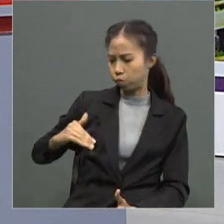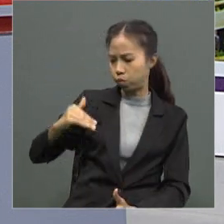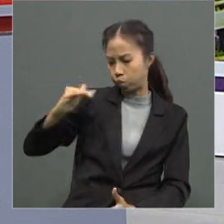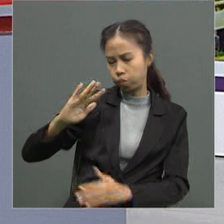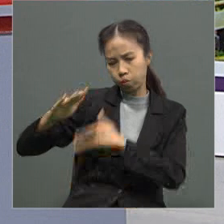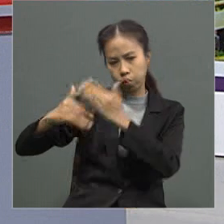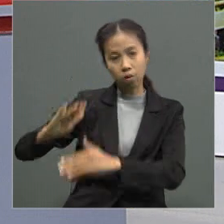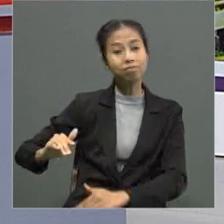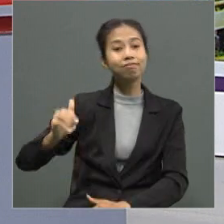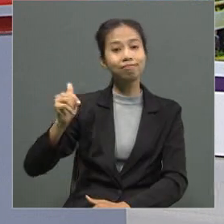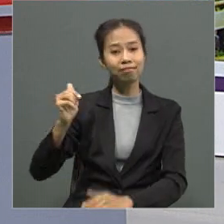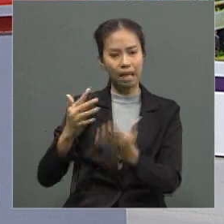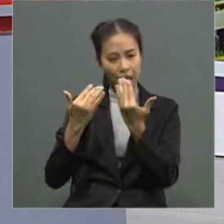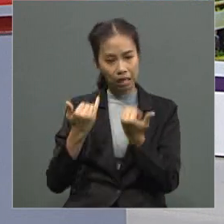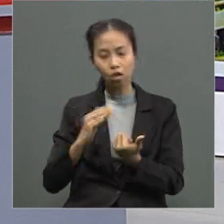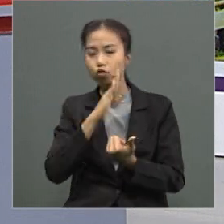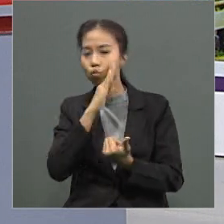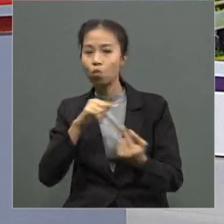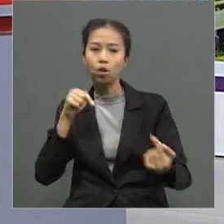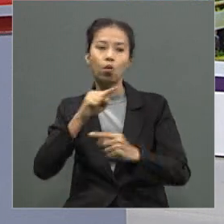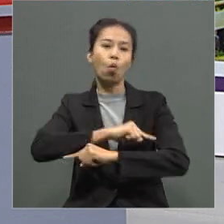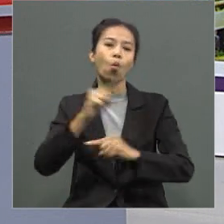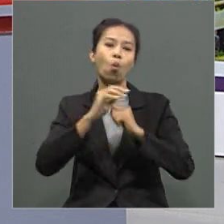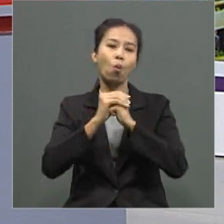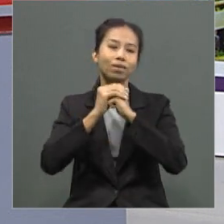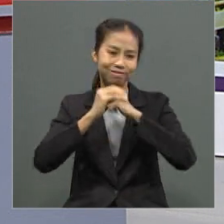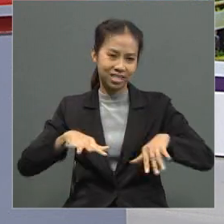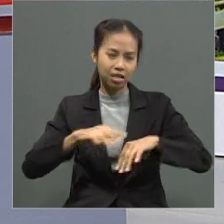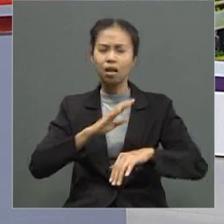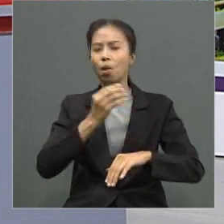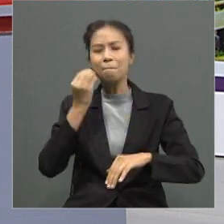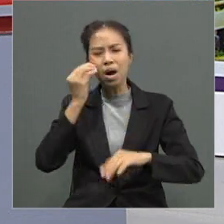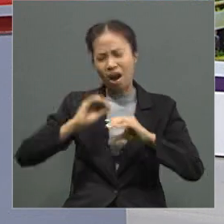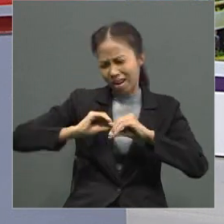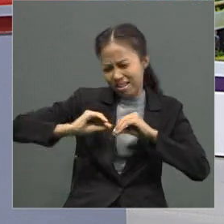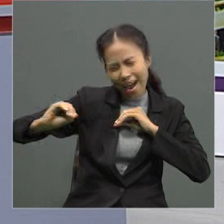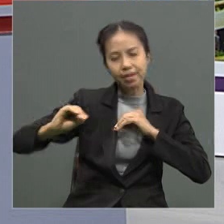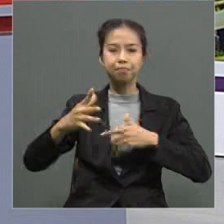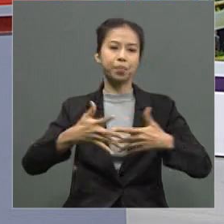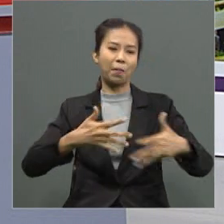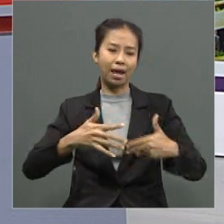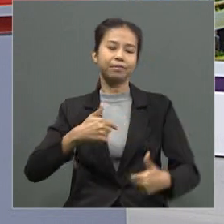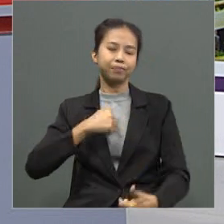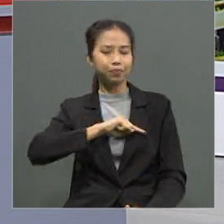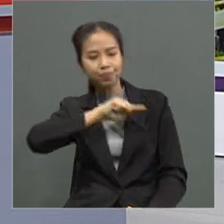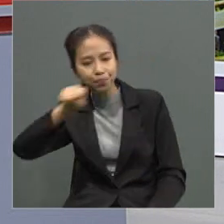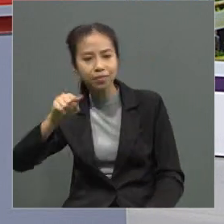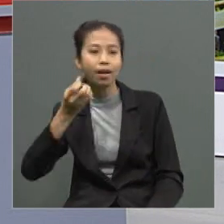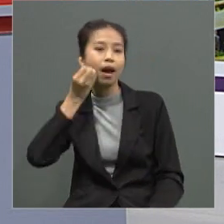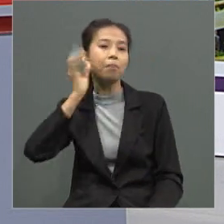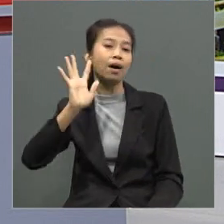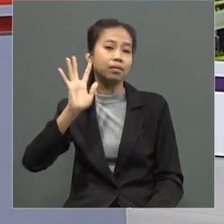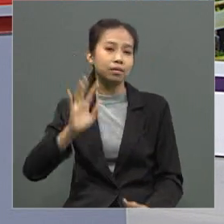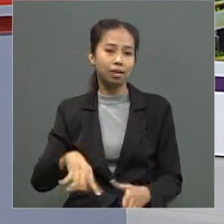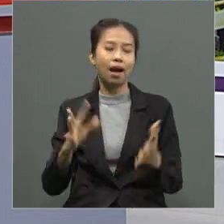ละครั้งเนี่ยไกลแค่ไหนนะถ้ากลับบ้านได้นะคนจีนกลับบ้านนะเชอรี่ใช่ค่ะตรุษจีนก็เหมือนปีใหม่ของคนจีนนั่นเองถ้า